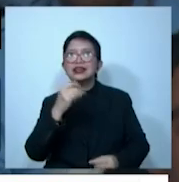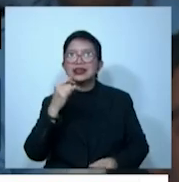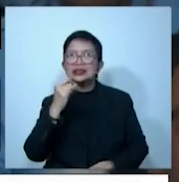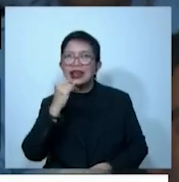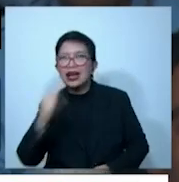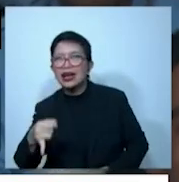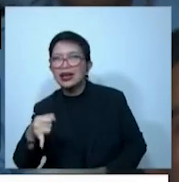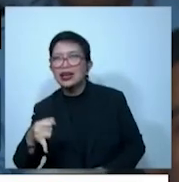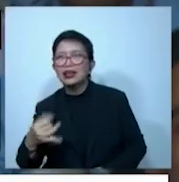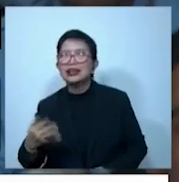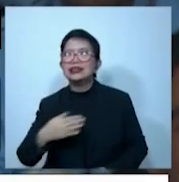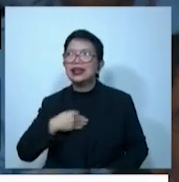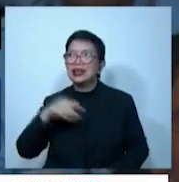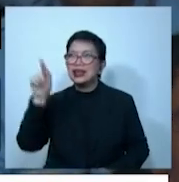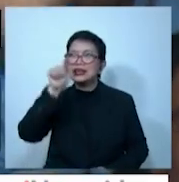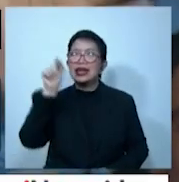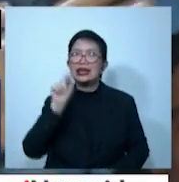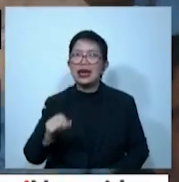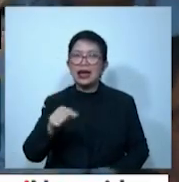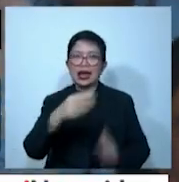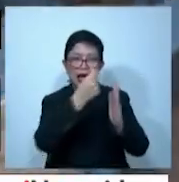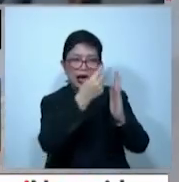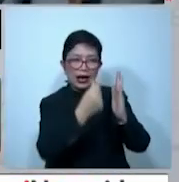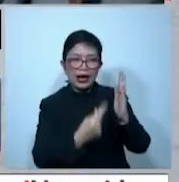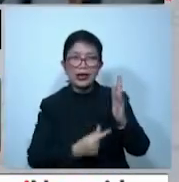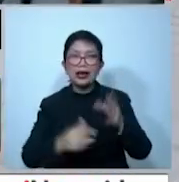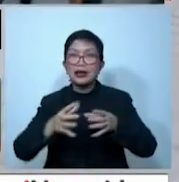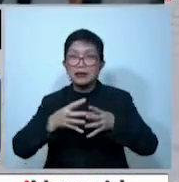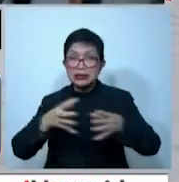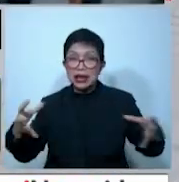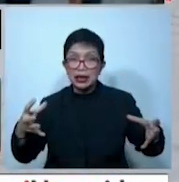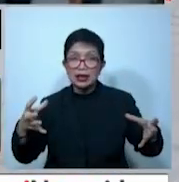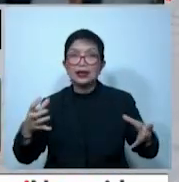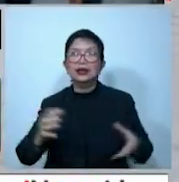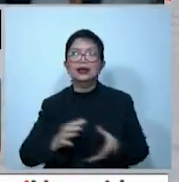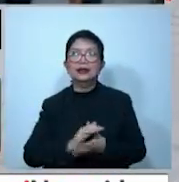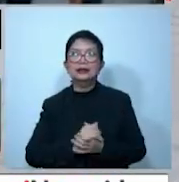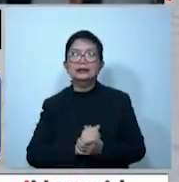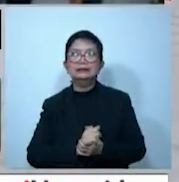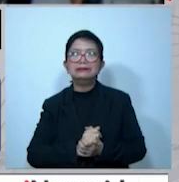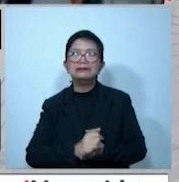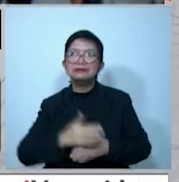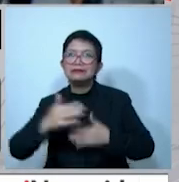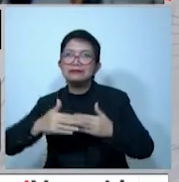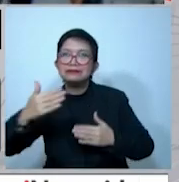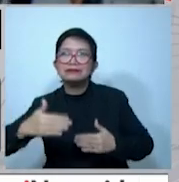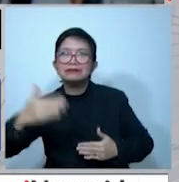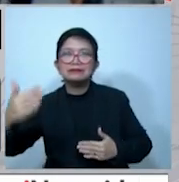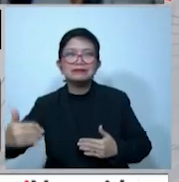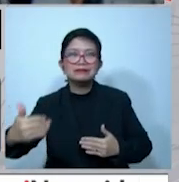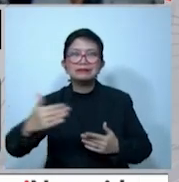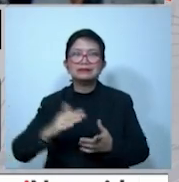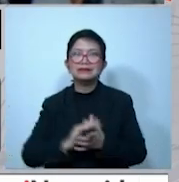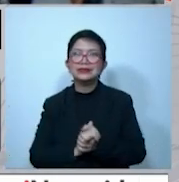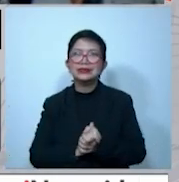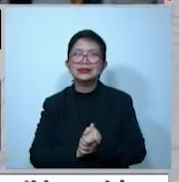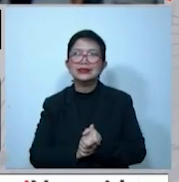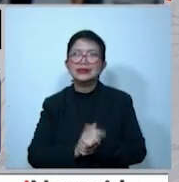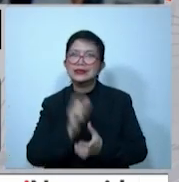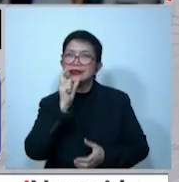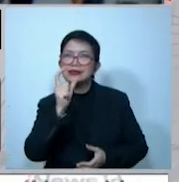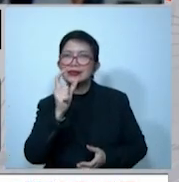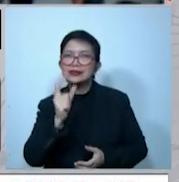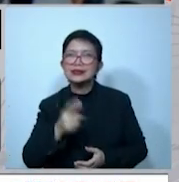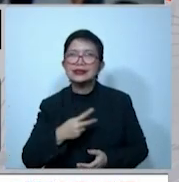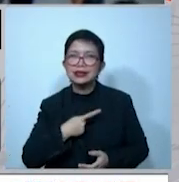saya bertanya dengan anggaran segitu besar, jumlah pendidik, ya, langkah-langkah yang bisa dilakukan untuk dengan